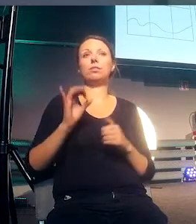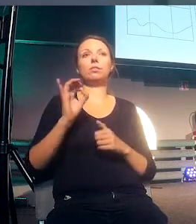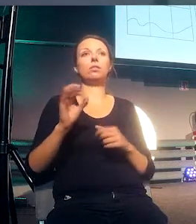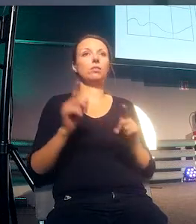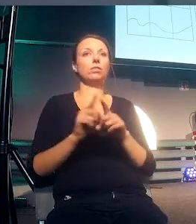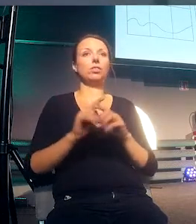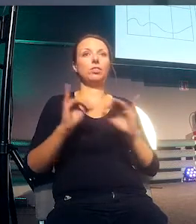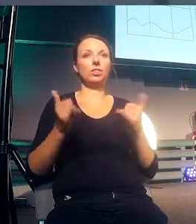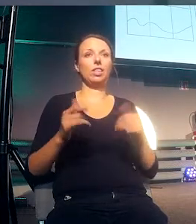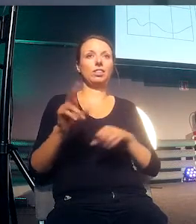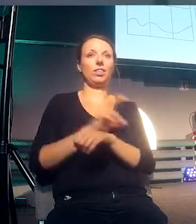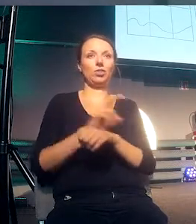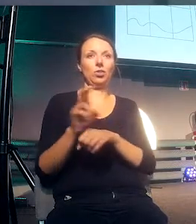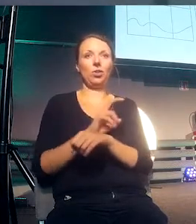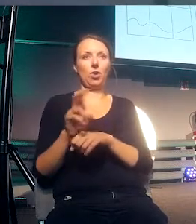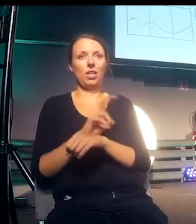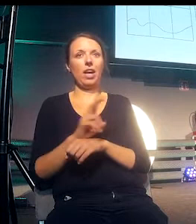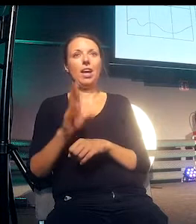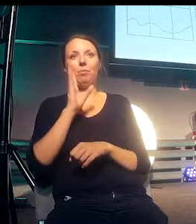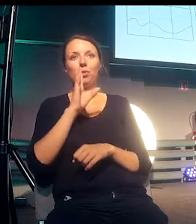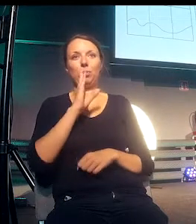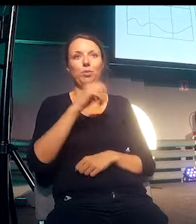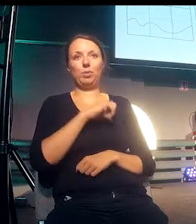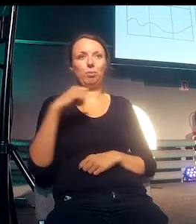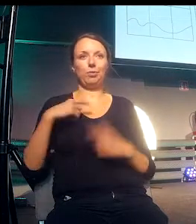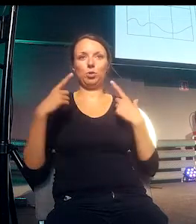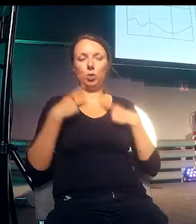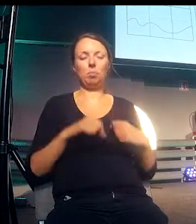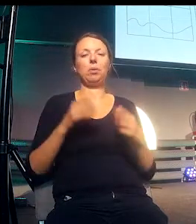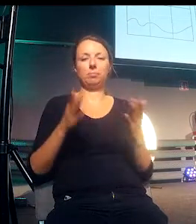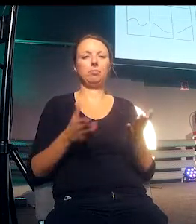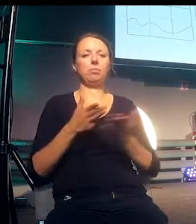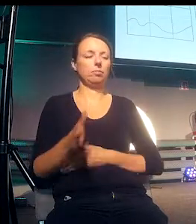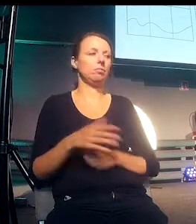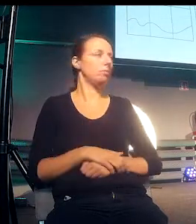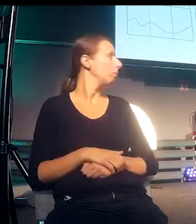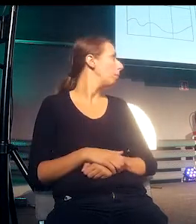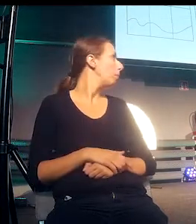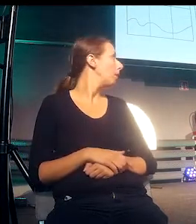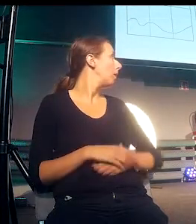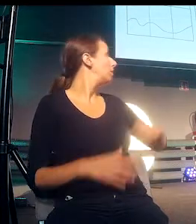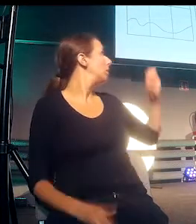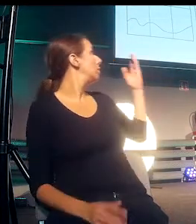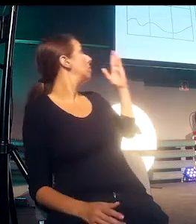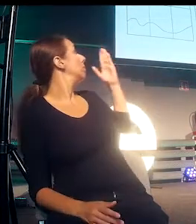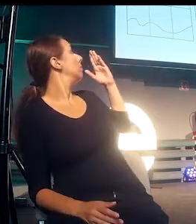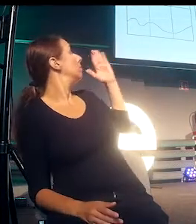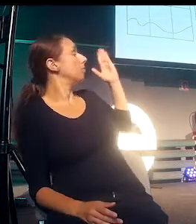mało, bez metod nie damy rady. Pierwsza rzecz jest taka, że mimo że przez